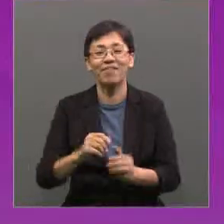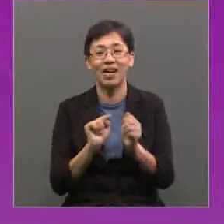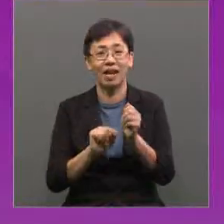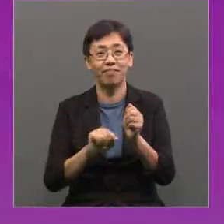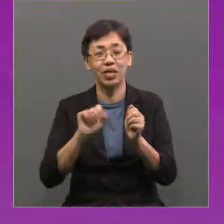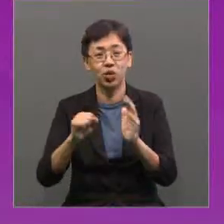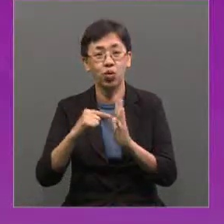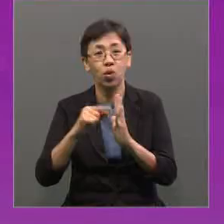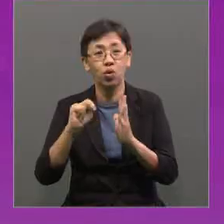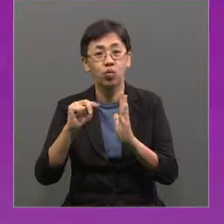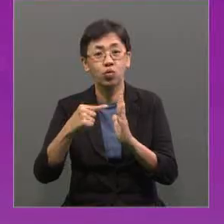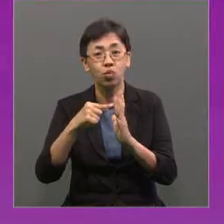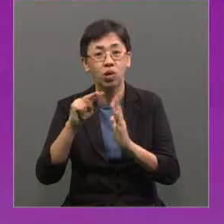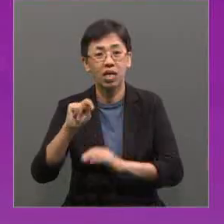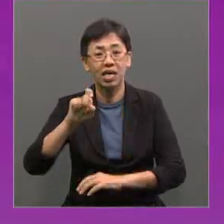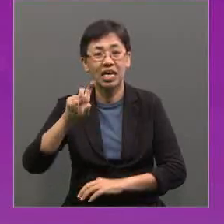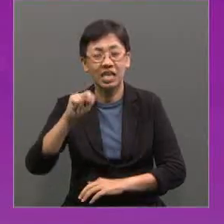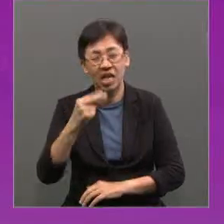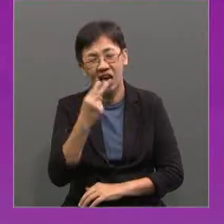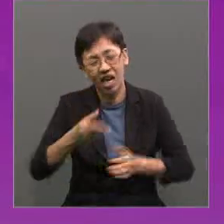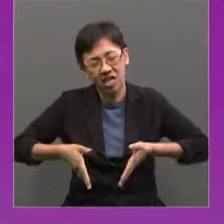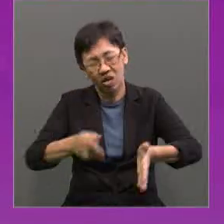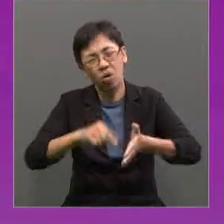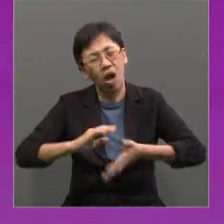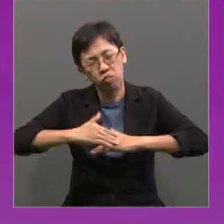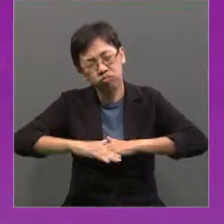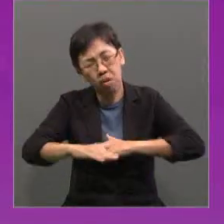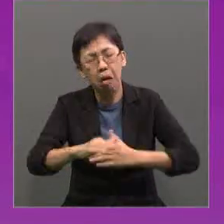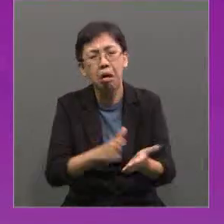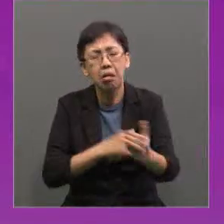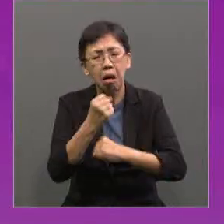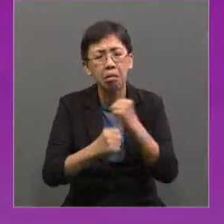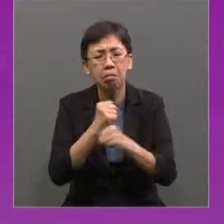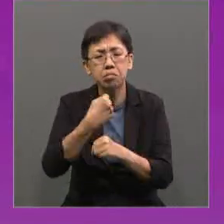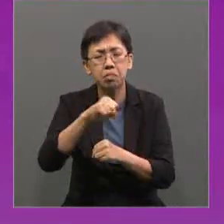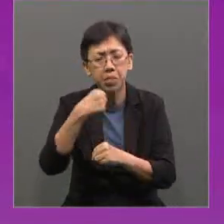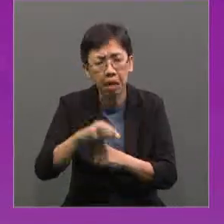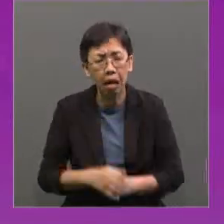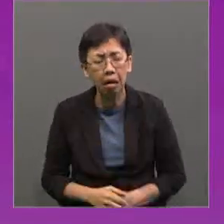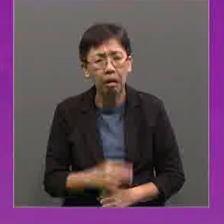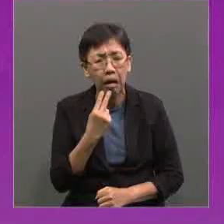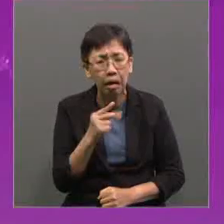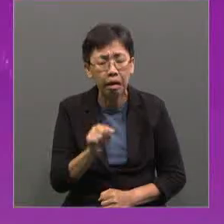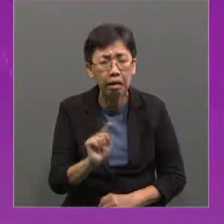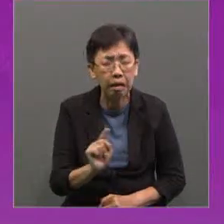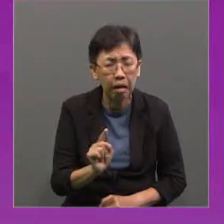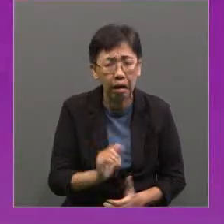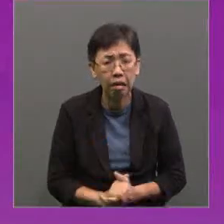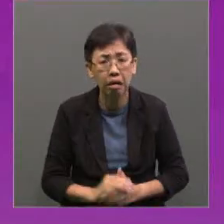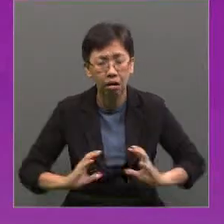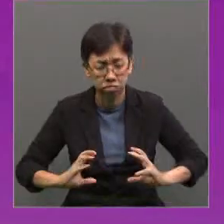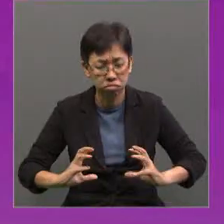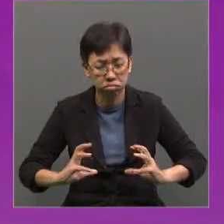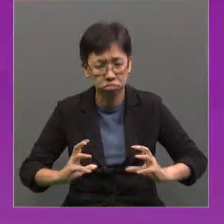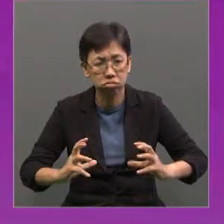งเนินเขาทนกับสภาพถนนเป็นหลุมเป็นบ่อมานานกว่า10ปี เดี๋ยวนะที่ภาพที่เราเห็นนี่คือ